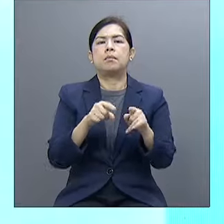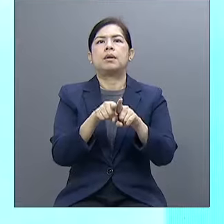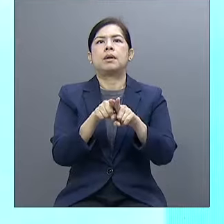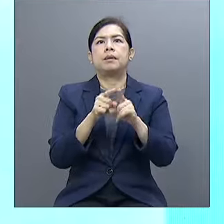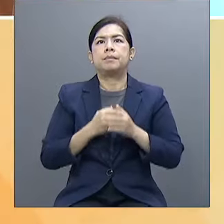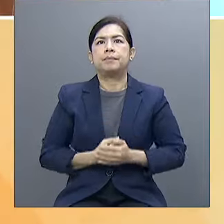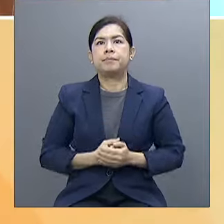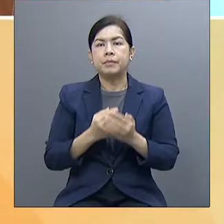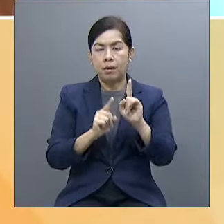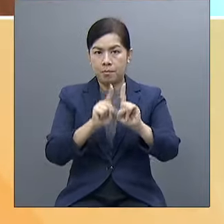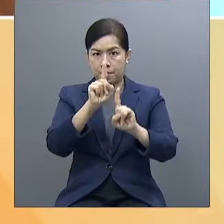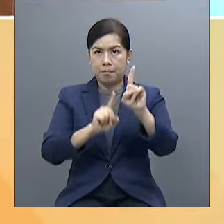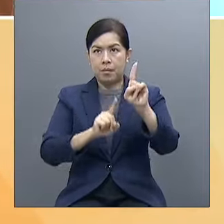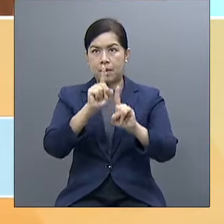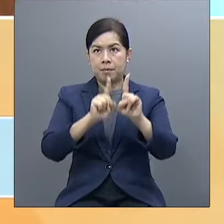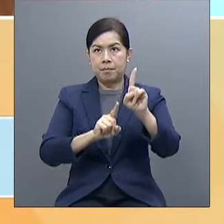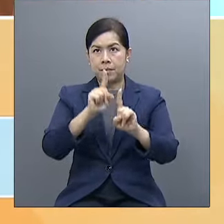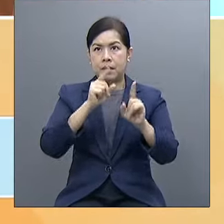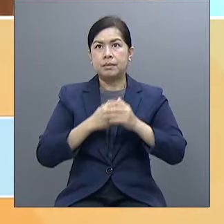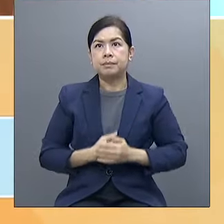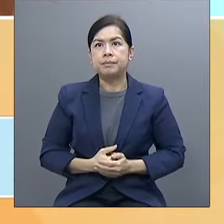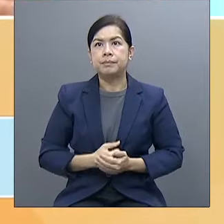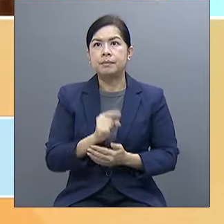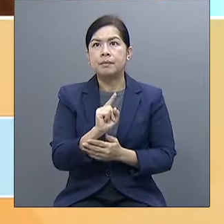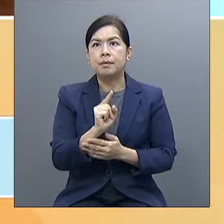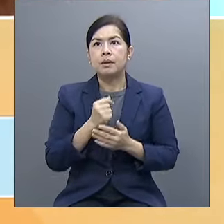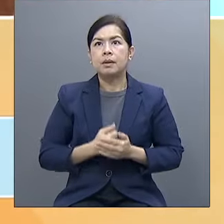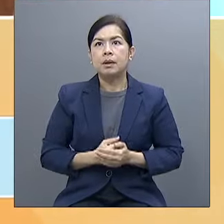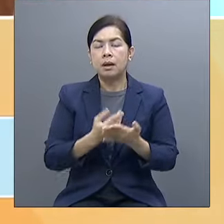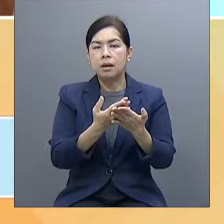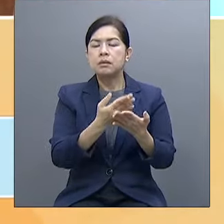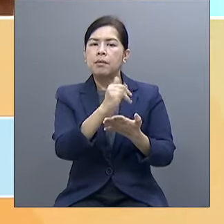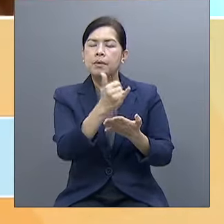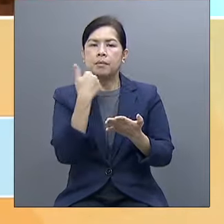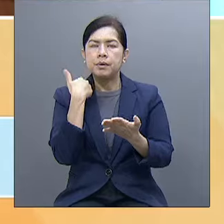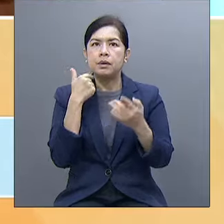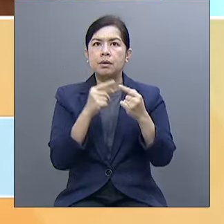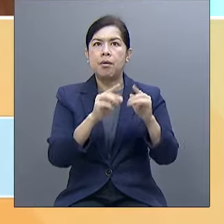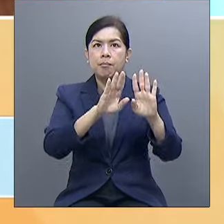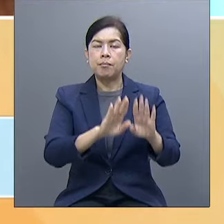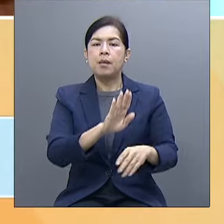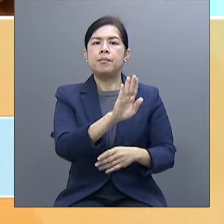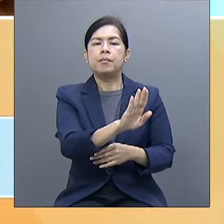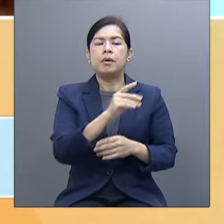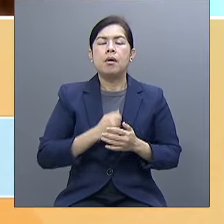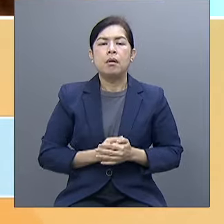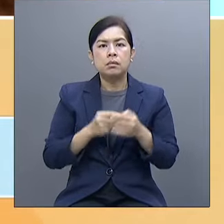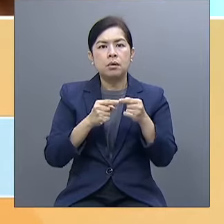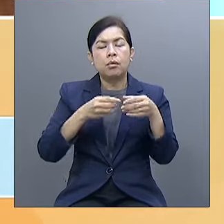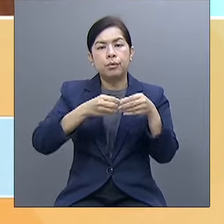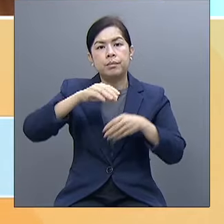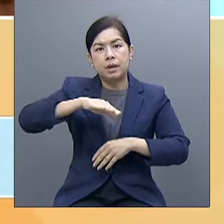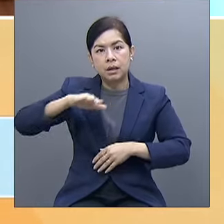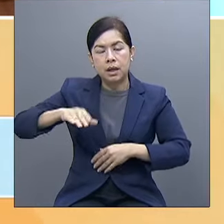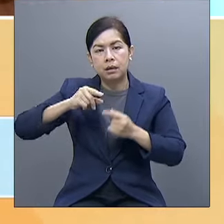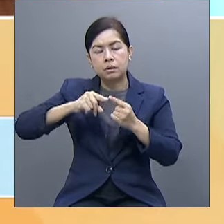าวัดออกมาเนี่ยยังไม่ค่อยมีใครจำแนกออกมาชัดเจนแต่ว่ามันอาจจะเรื่องเล็กๆคราวนี้สถานการณ์แบบนี้เนี่ยก็คือ1ทุกคนต้องไปโรงเรียนทุ